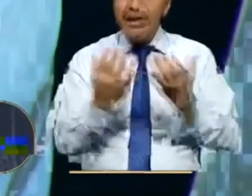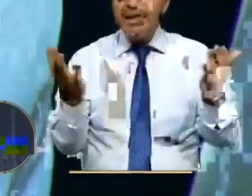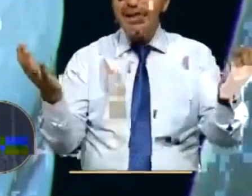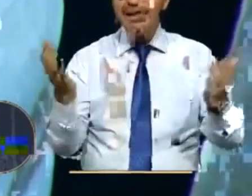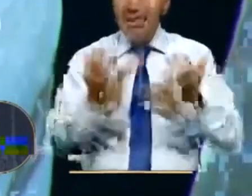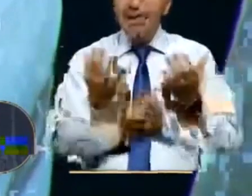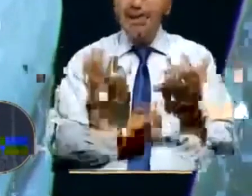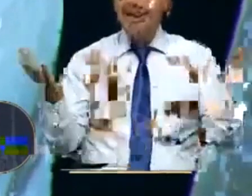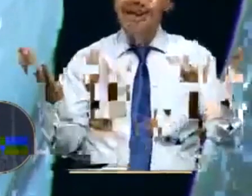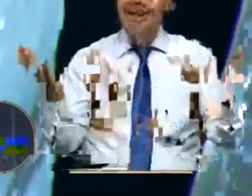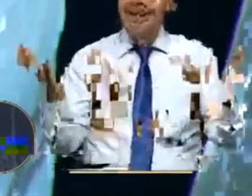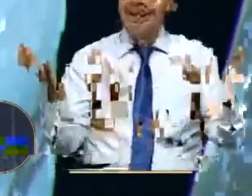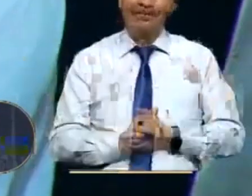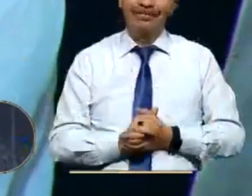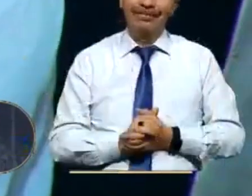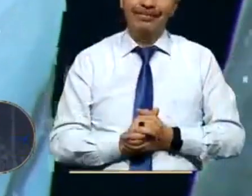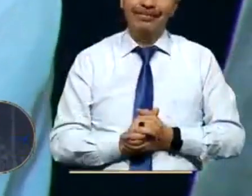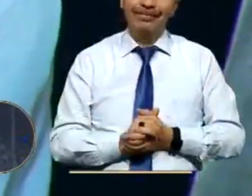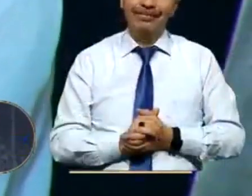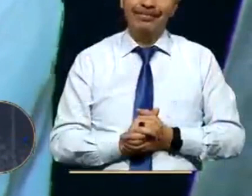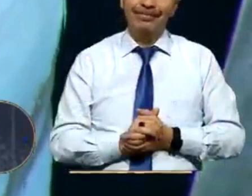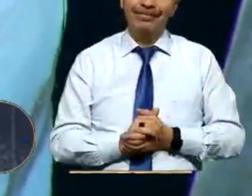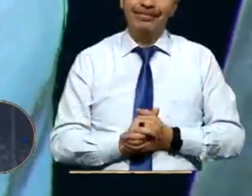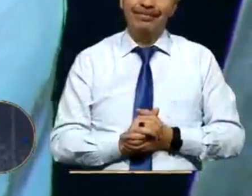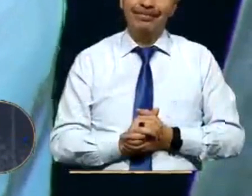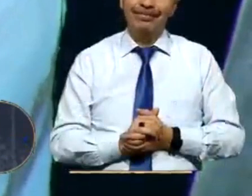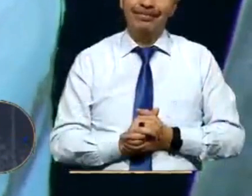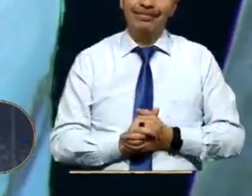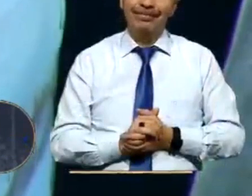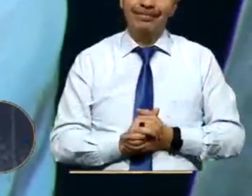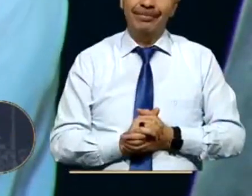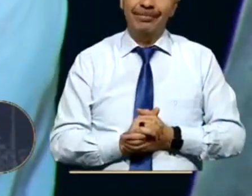Ele inne ahsenel kelam ve eblegan nizam